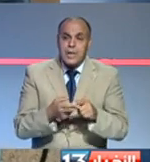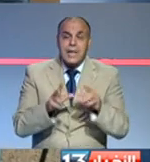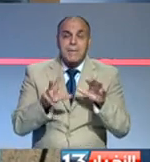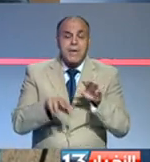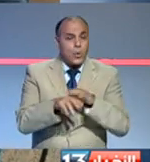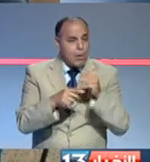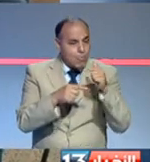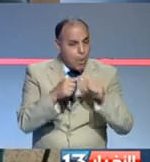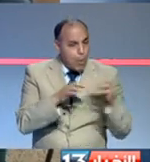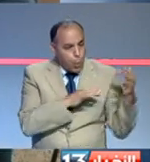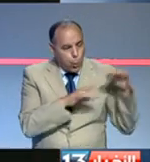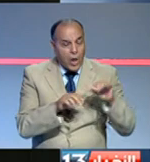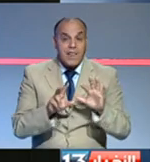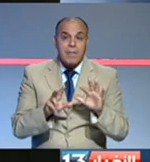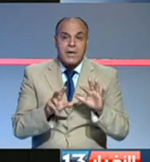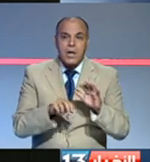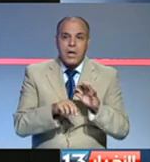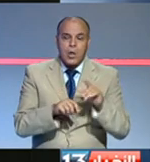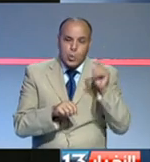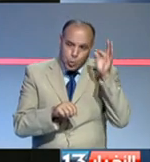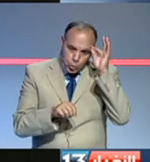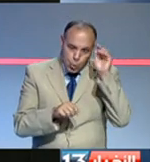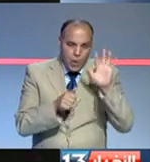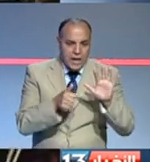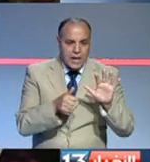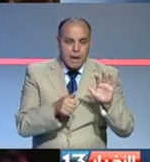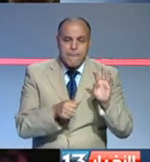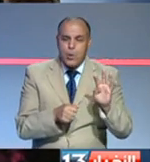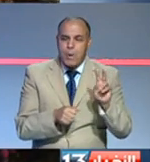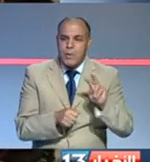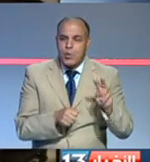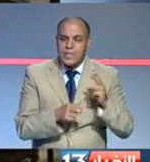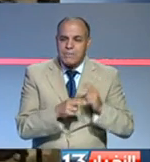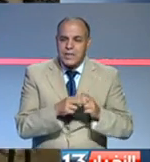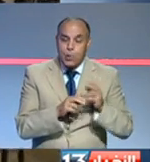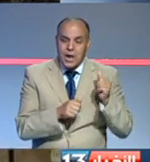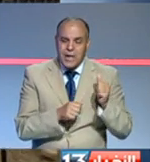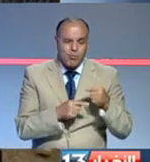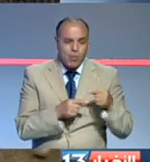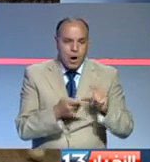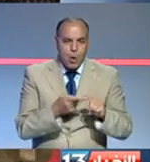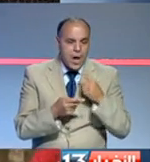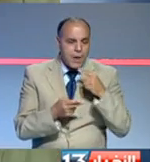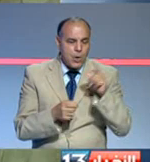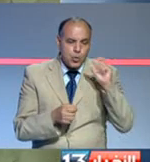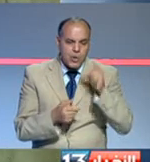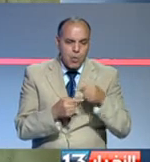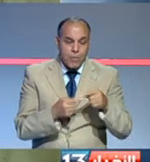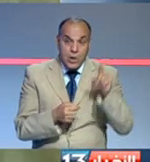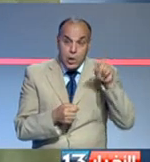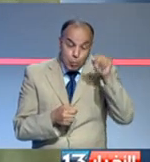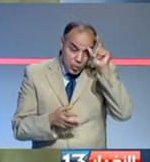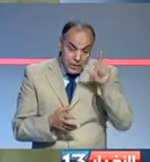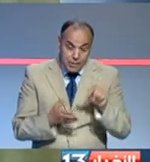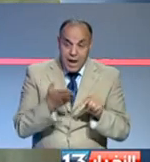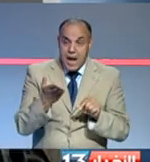نقصا في الاقبال على تلقيح وهي ولايه تونس ان ومن وبن عروس وصفاقس والقيروان انا بالوسط يوم وطني